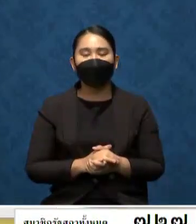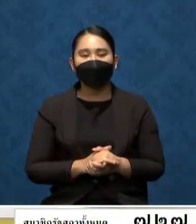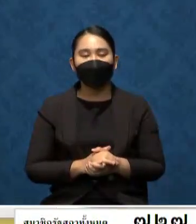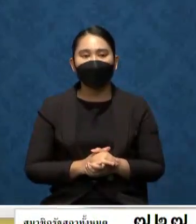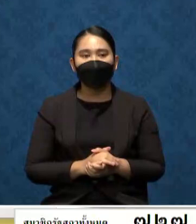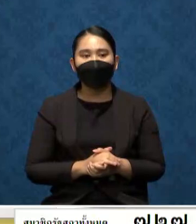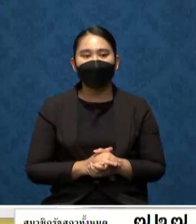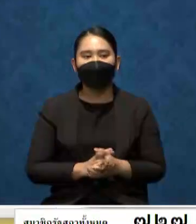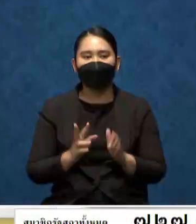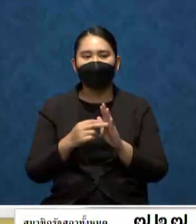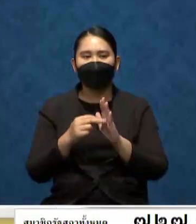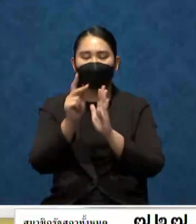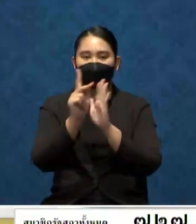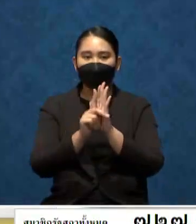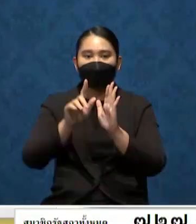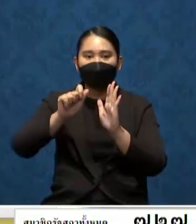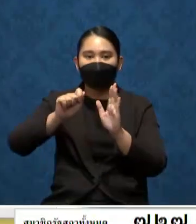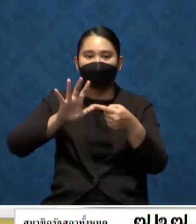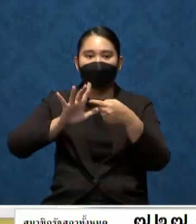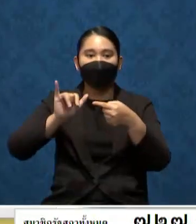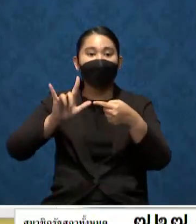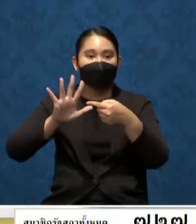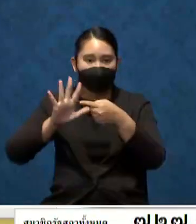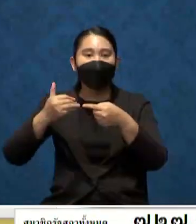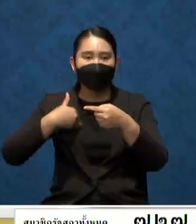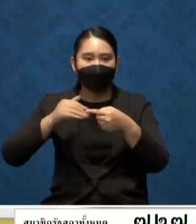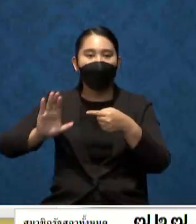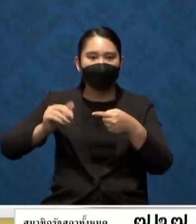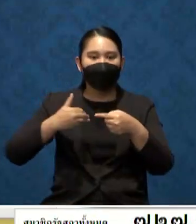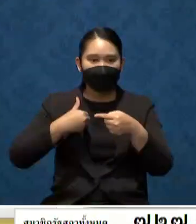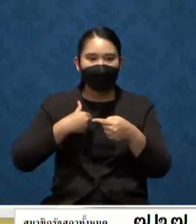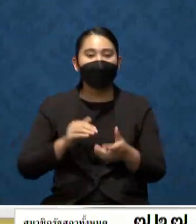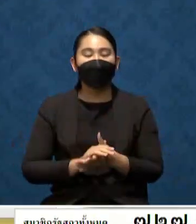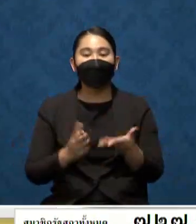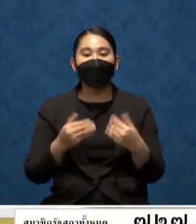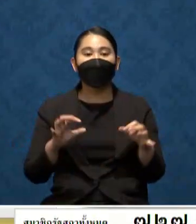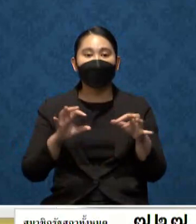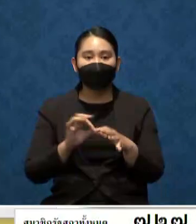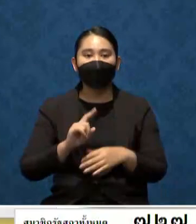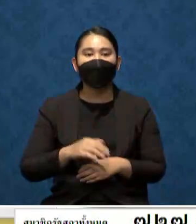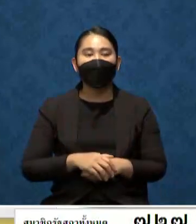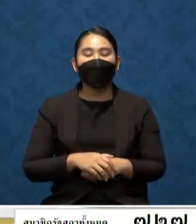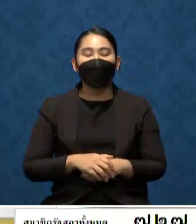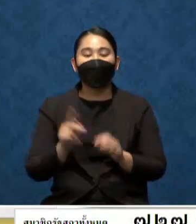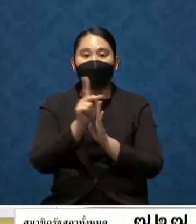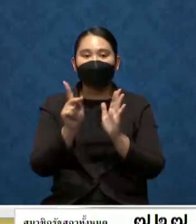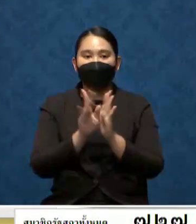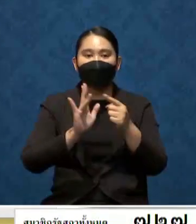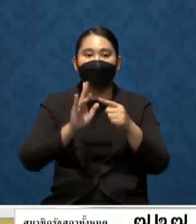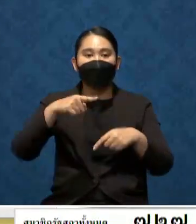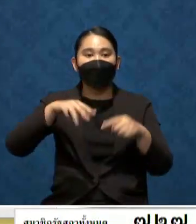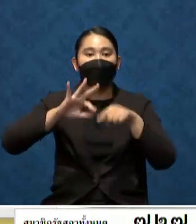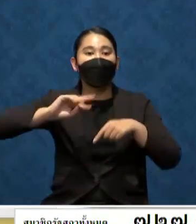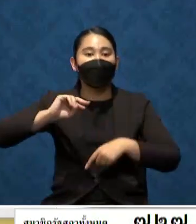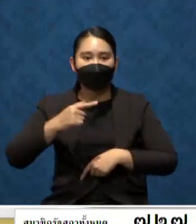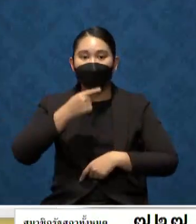มันปรากฏอยู่ในประมวลกฎหมายอาญาอยู่แล้วนะแล้วก็แม้แต่ว่าการฟ้องร้องทางแพ่งก็จะนำมาฟ้